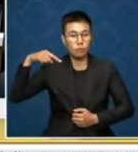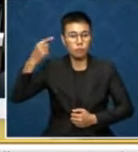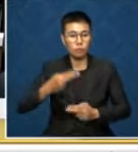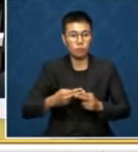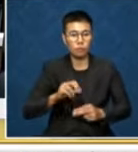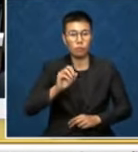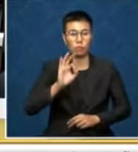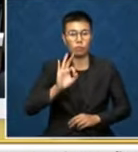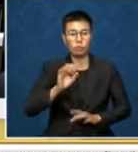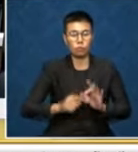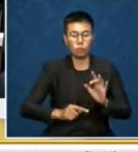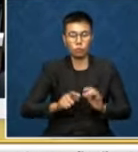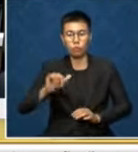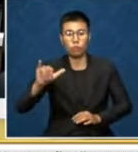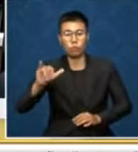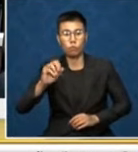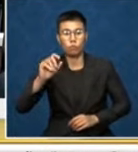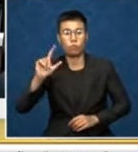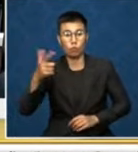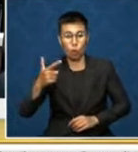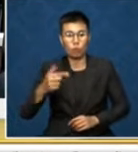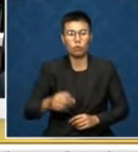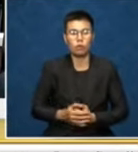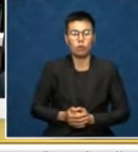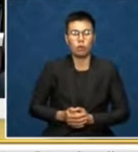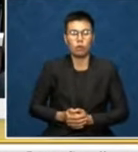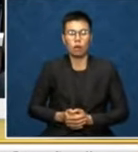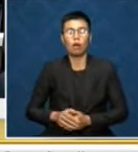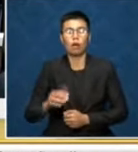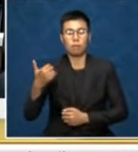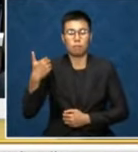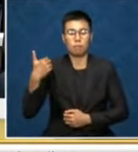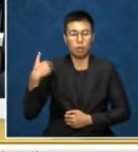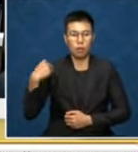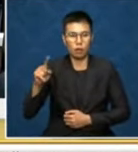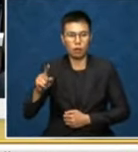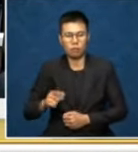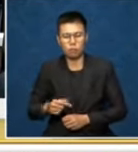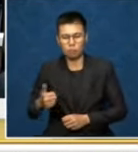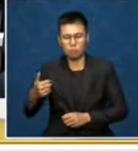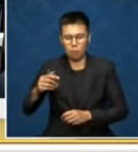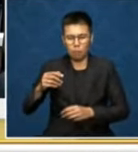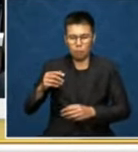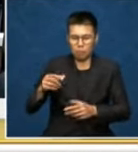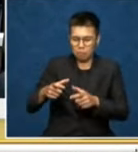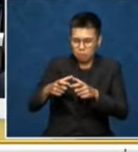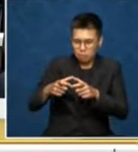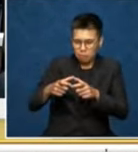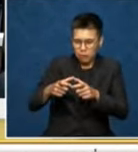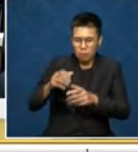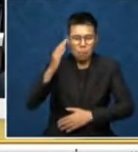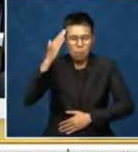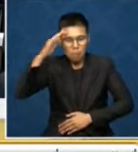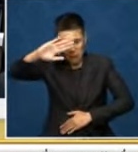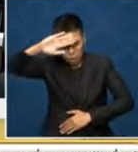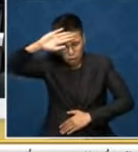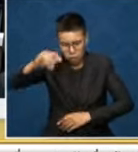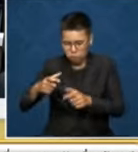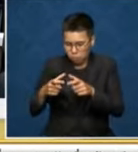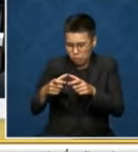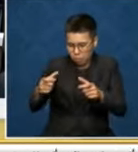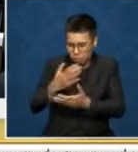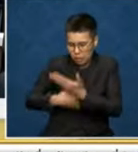เป็นอัมพฤกษ์นะครับอาศัยอยู่ในซอยเชียงใหม่เขตคลองสานแต่น่าเศร้าครับไม่สามารถมีบัตรผู้พิการได้หรือรับสิทธิ์อะไรได้เลยเพ